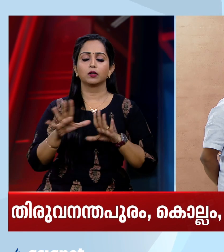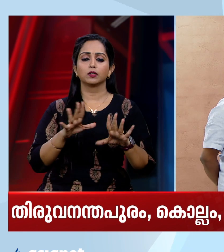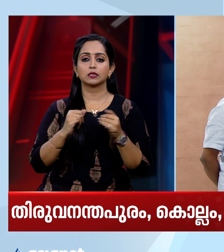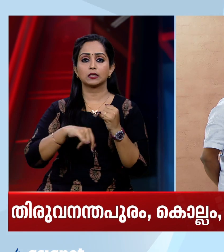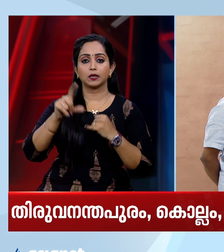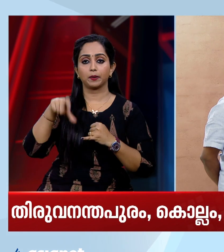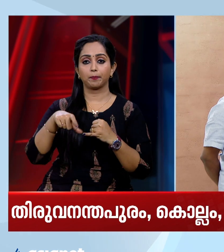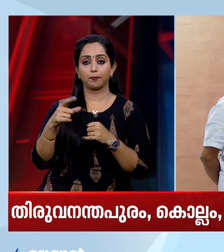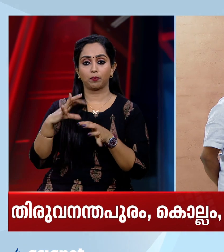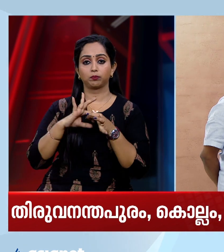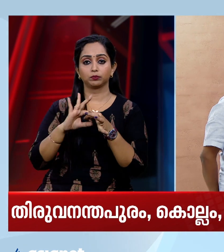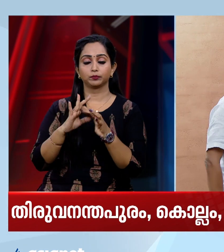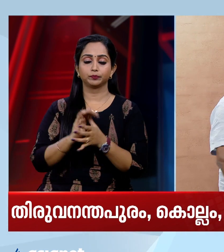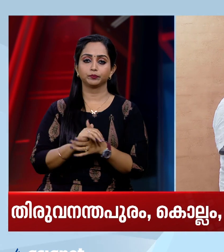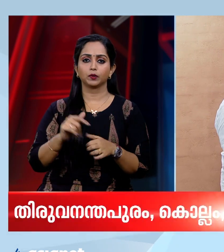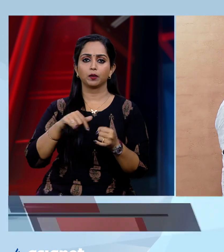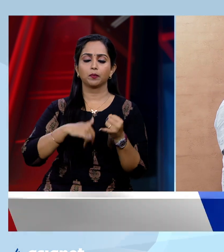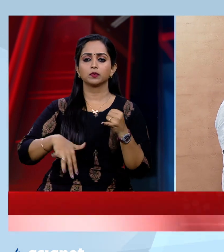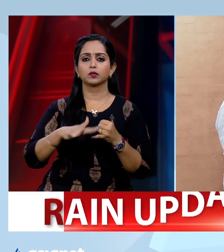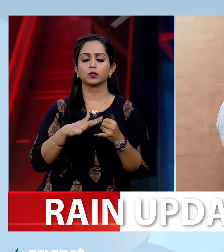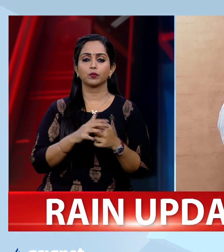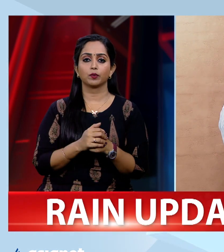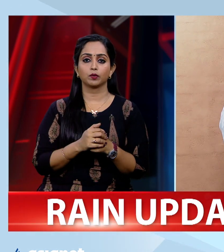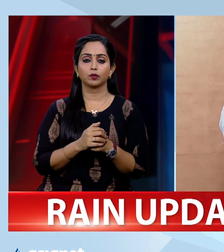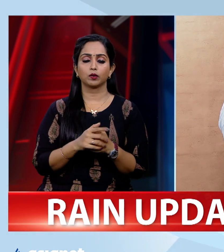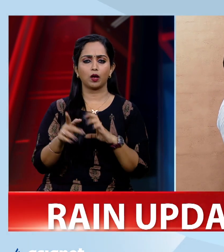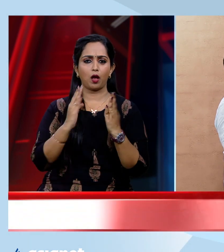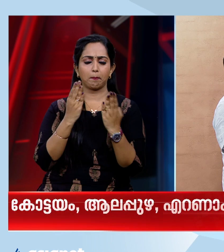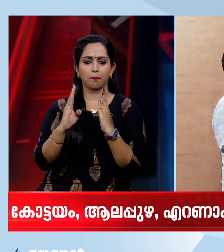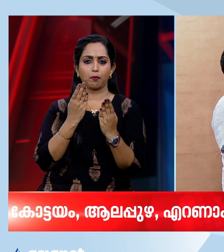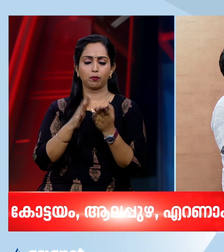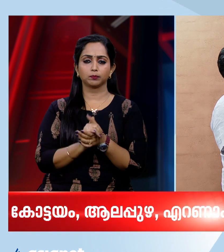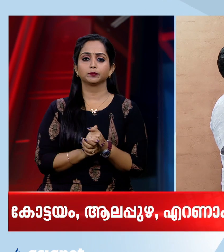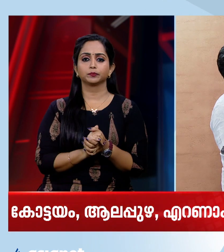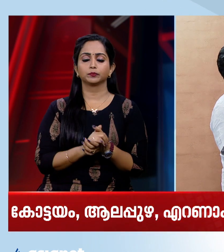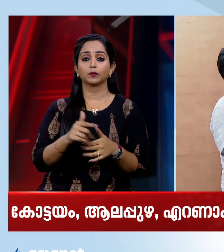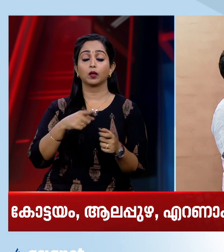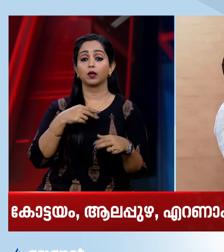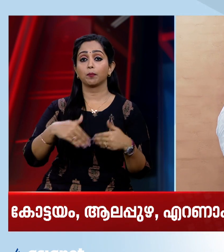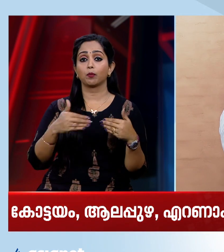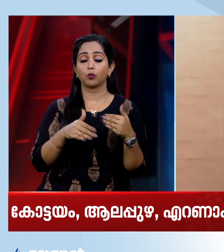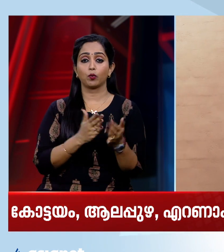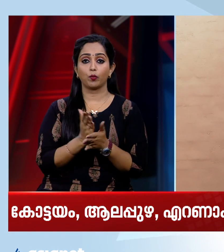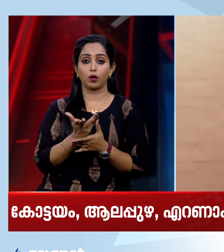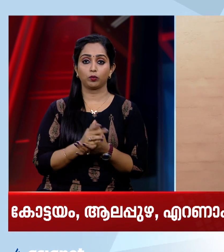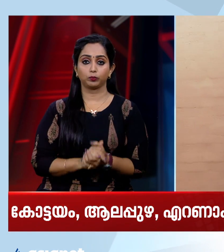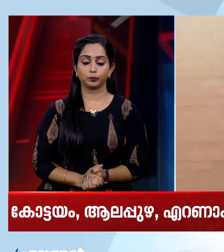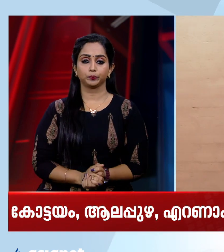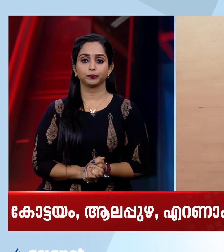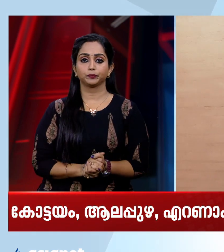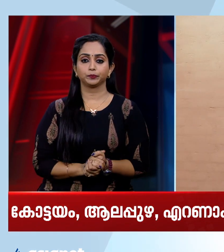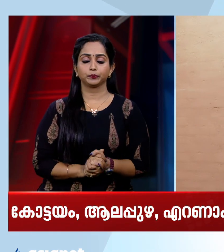സെക്രട്ടറി ശേഖർ കുര്യാക്കോസ് ചേരുകയാണ്. നിലവിലുള്ള അവസ്ഥയിൽ വച്ച് നോക്കുമ്പോൾ എങ്ങനെയാണ് കാര്യങ്ങൾ വിലയിരുത്തുന്നത്?